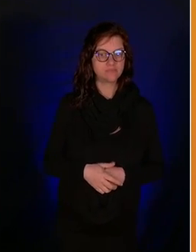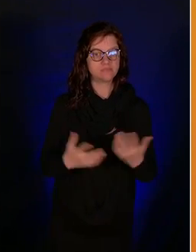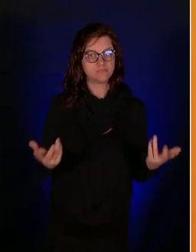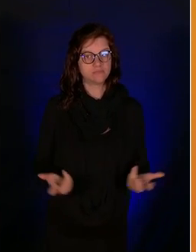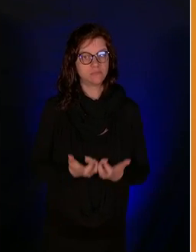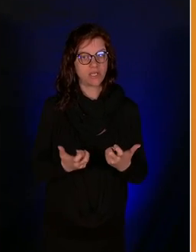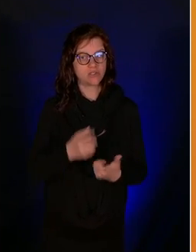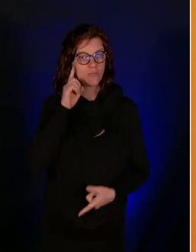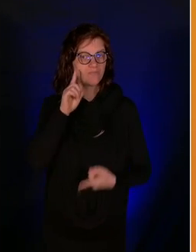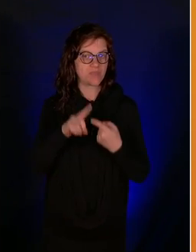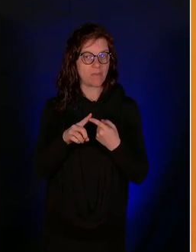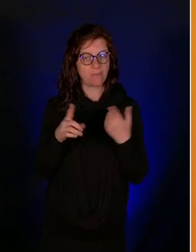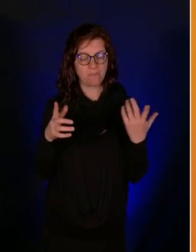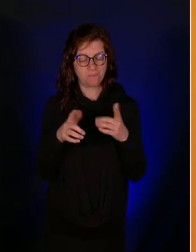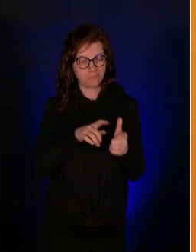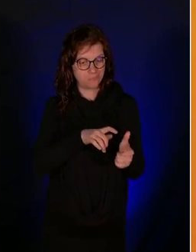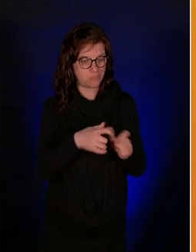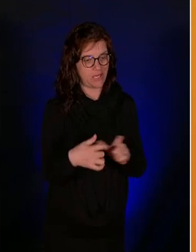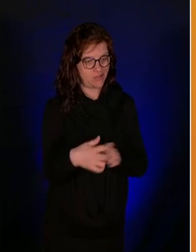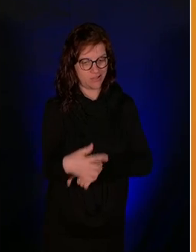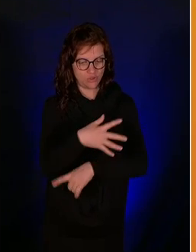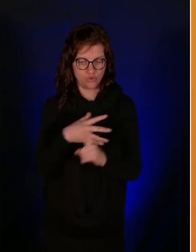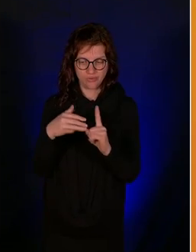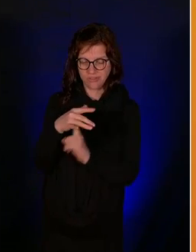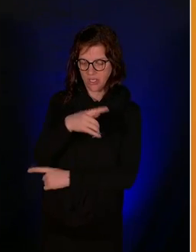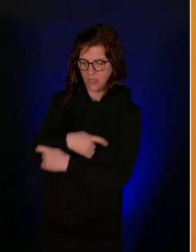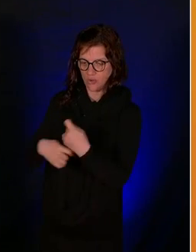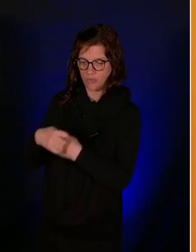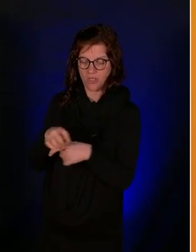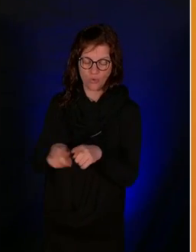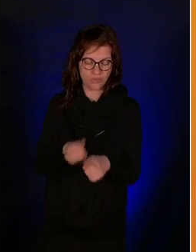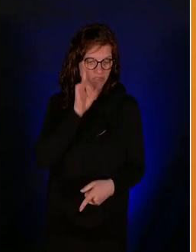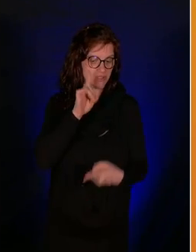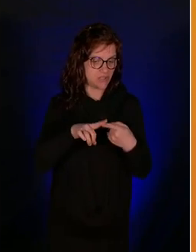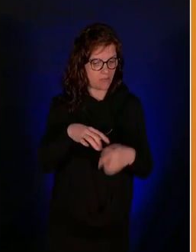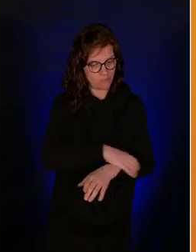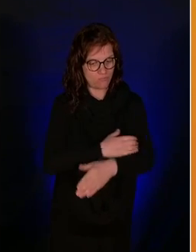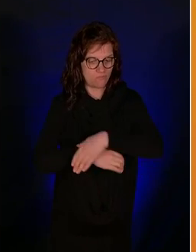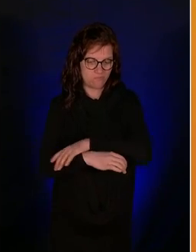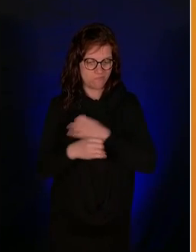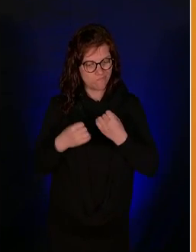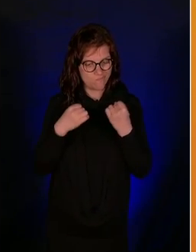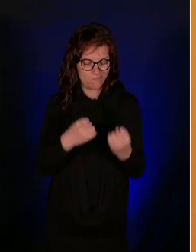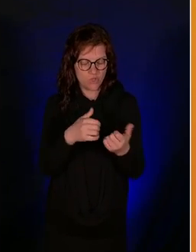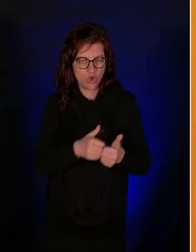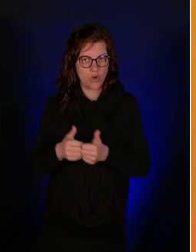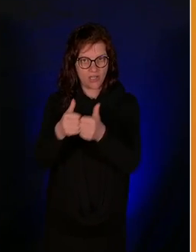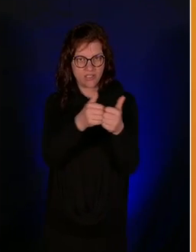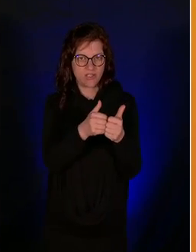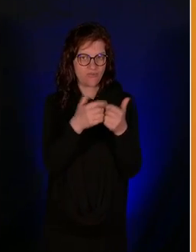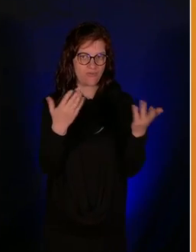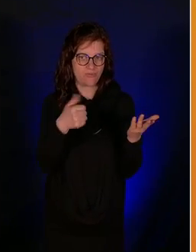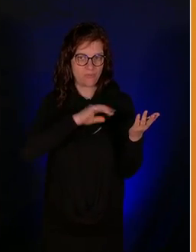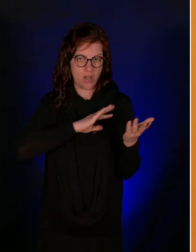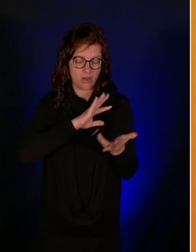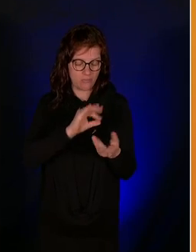Notamment au niveau de la précarité sociale et économique, mais aussi en termes de mobilisation collective face aux